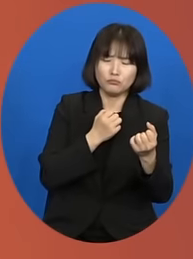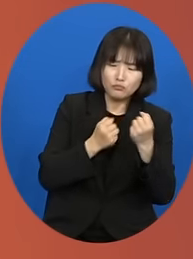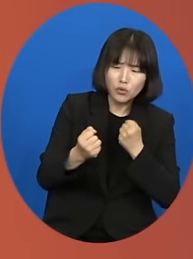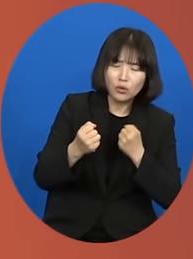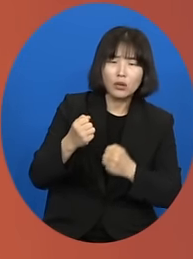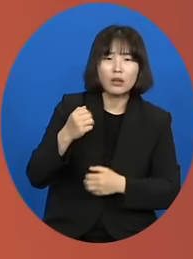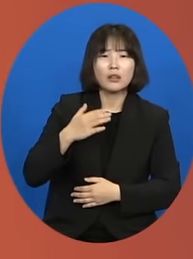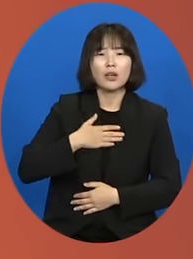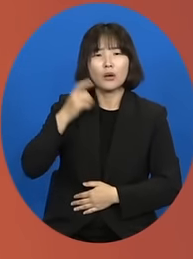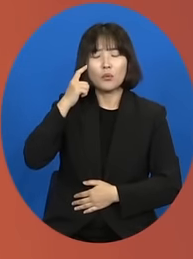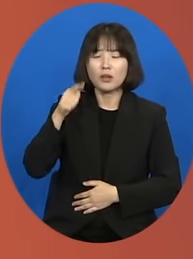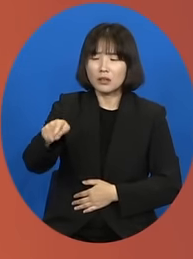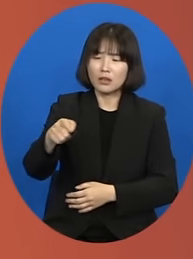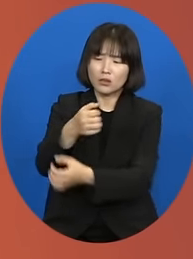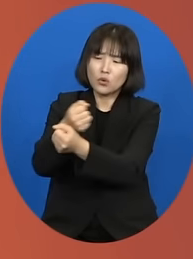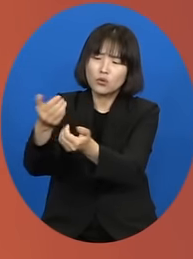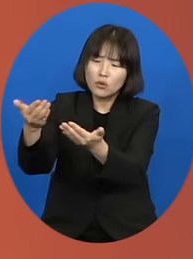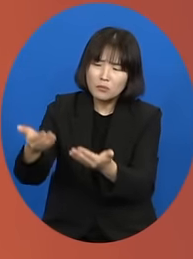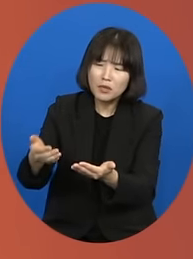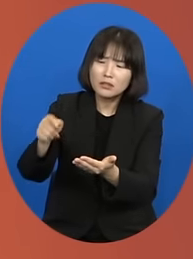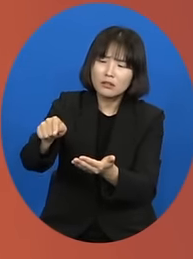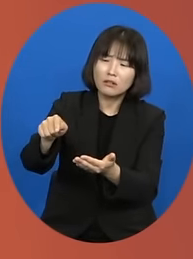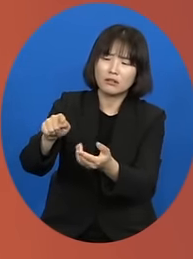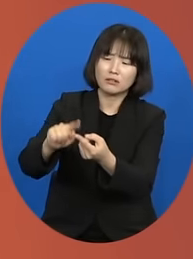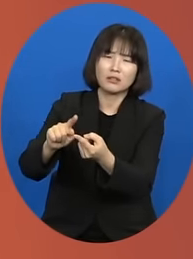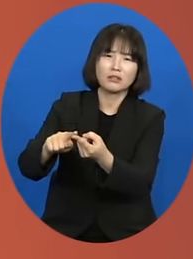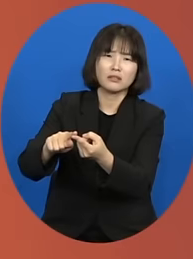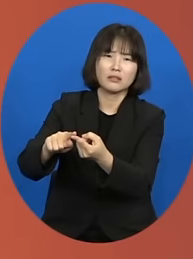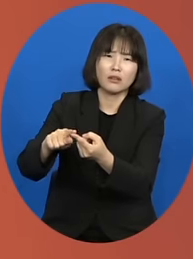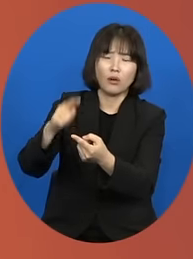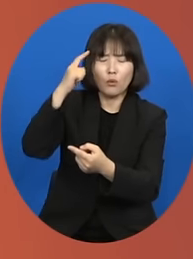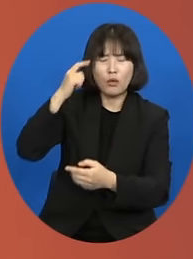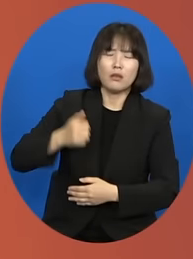내가 왜 저렇게 용서받은 그 죄인이 용서받는 것에 대해서 분노하나요?